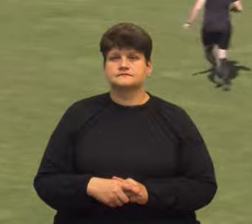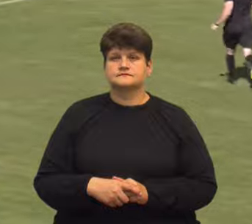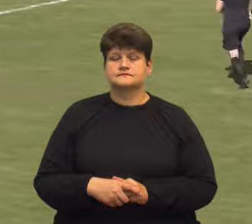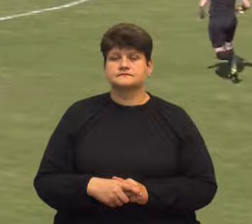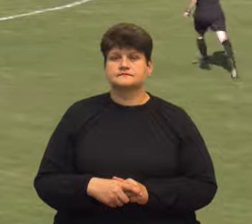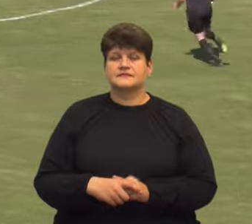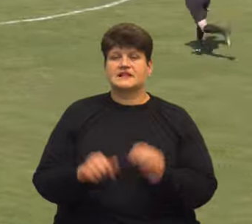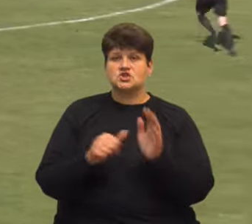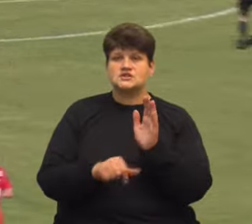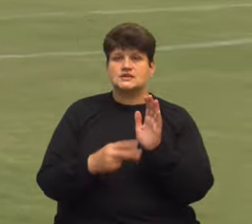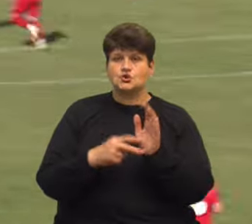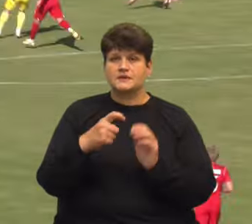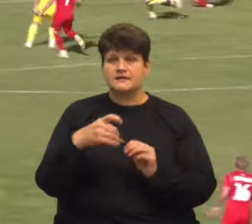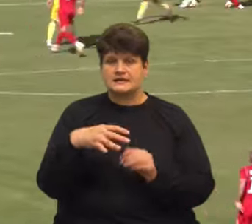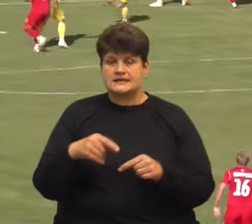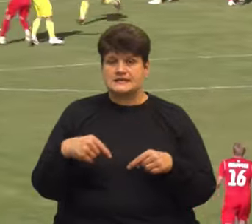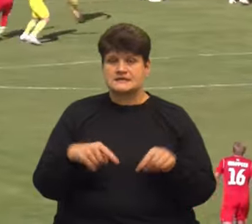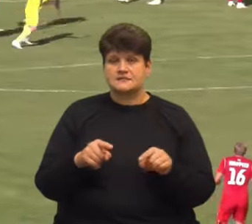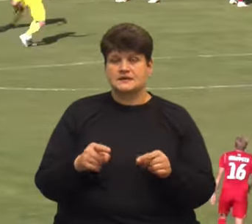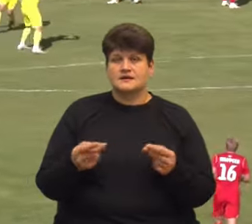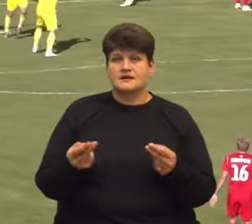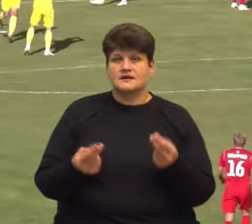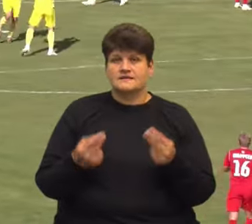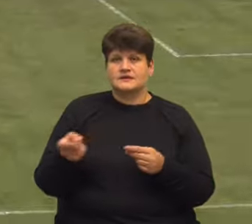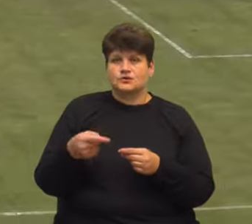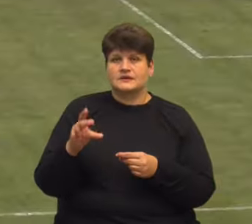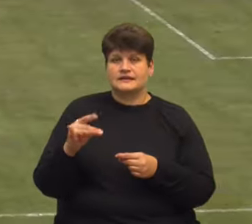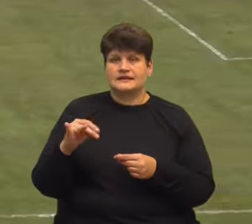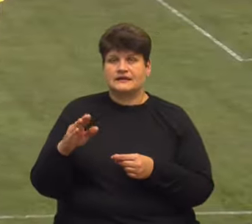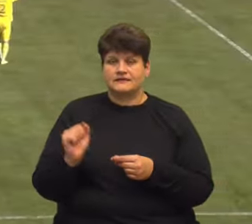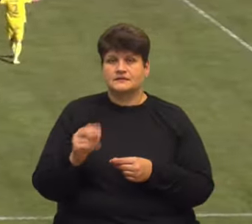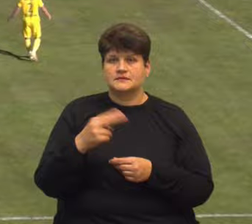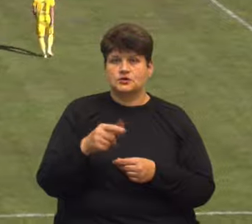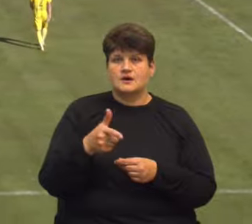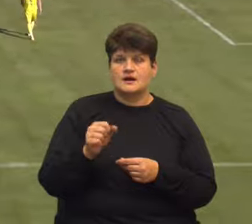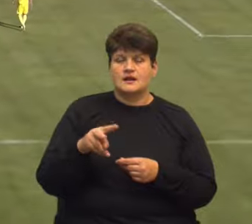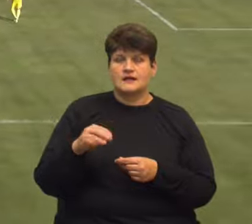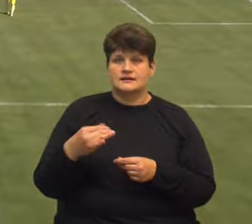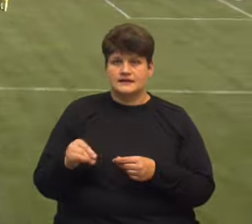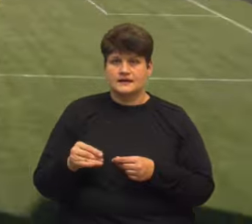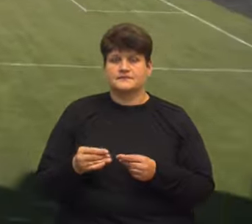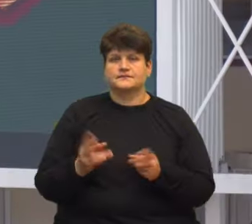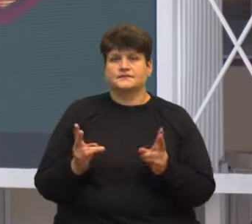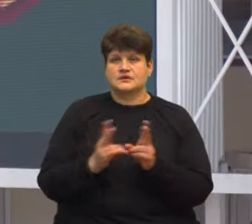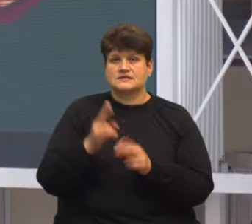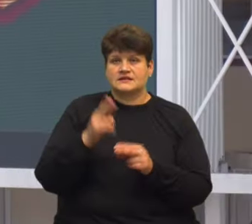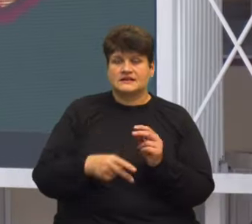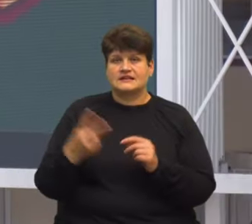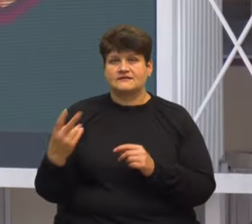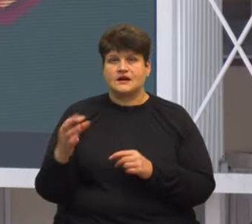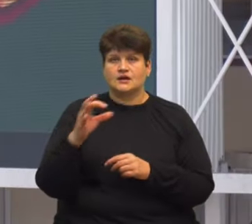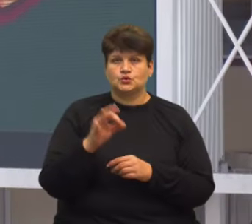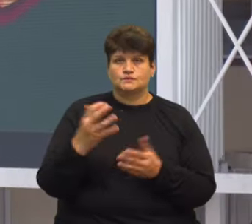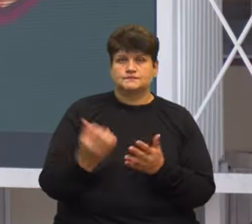На 67-й хвилині забив гравець тернопільської «Ниви» Дмитро Галадей. Матч завершився з рахунком 2-0 на користь